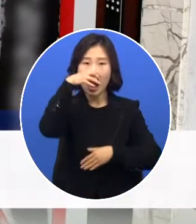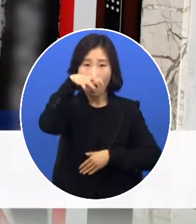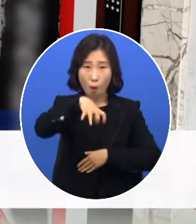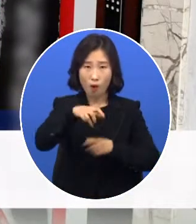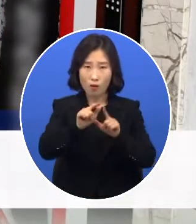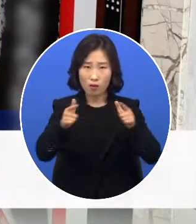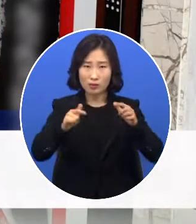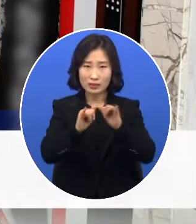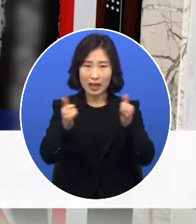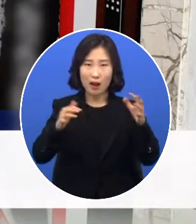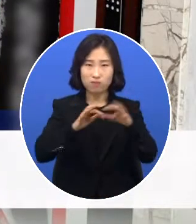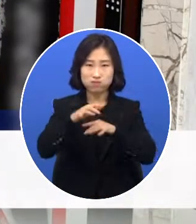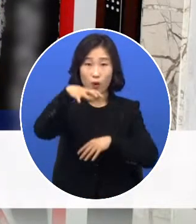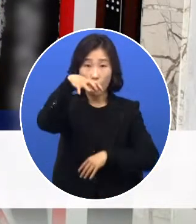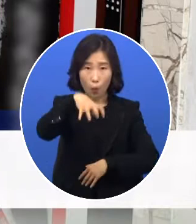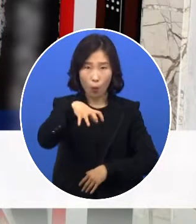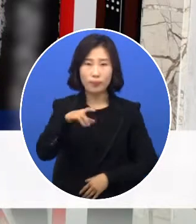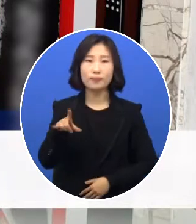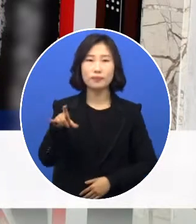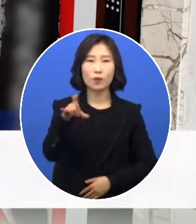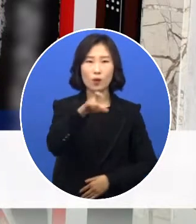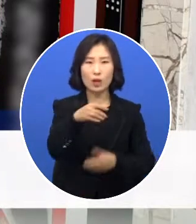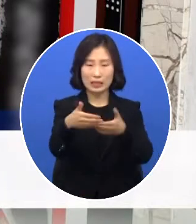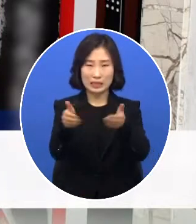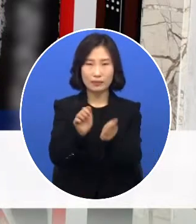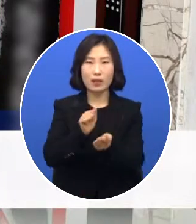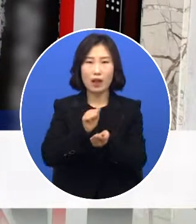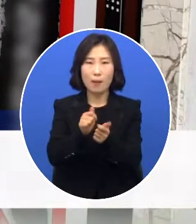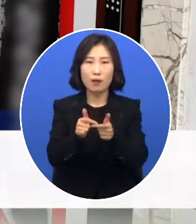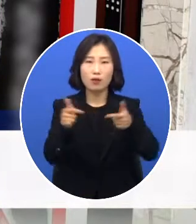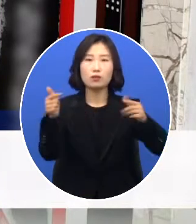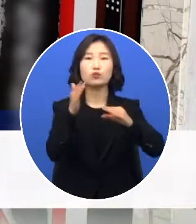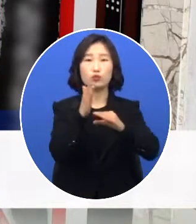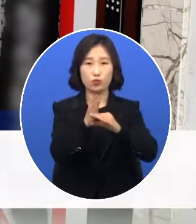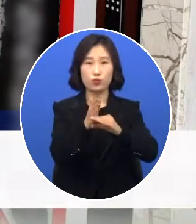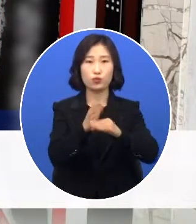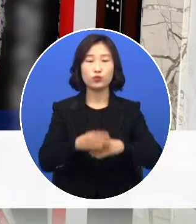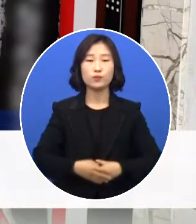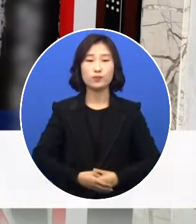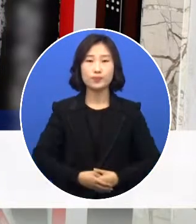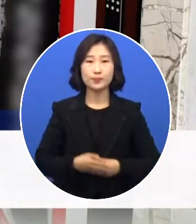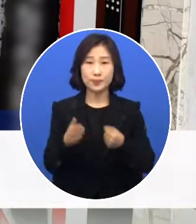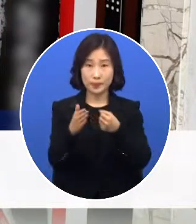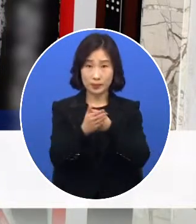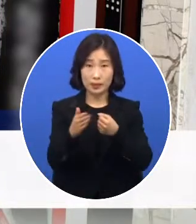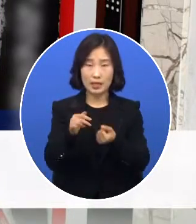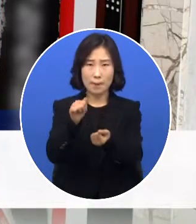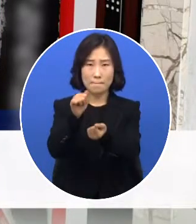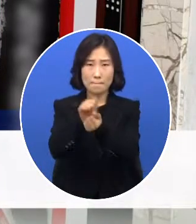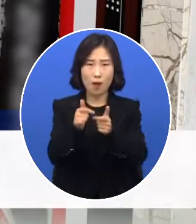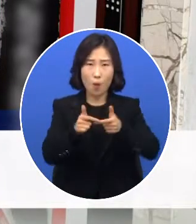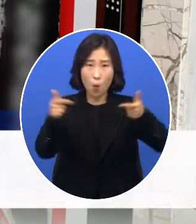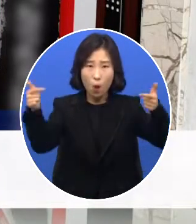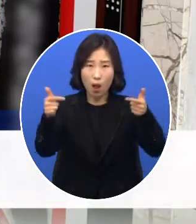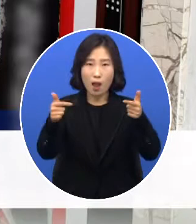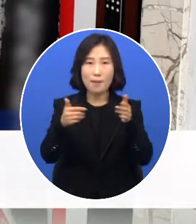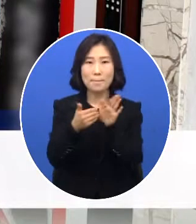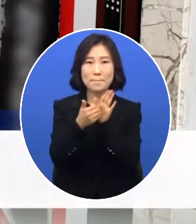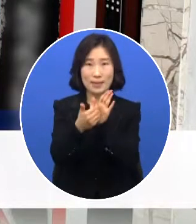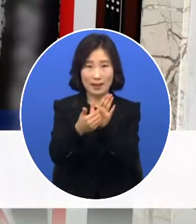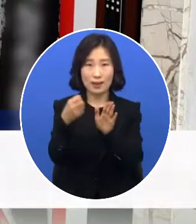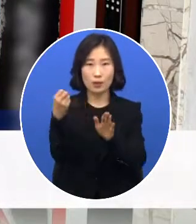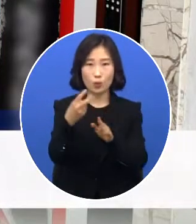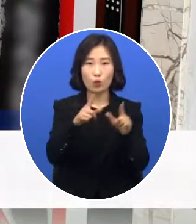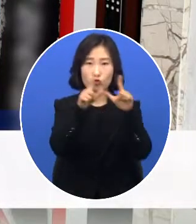등 밀집 사업장에서 코로나19 집단 감염 발생이 늘어나고 있습니다. 이에 따른 지역 내 감염병